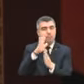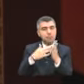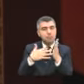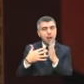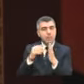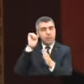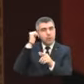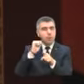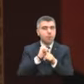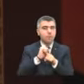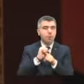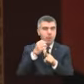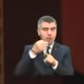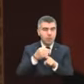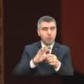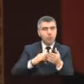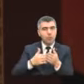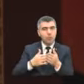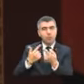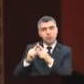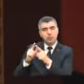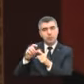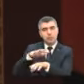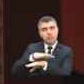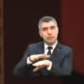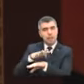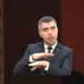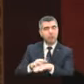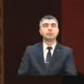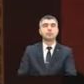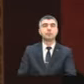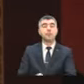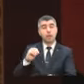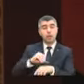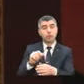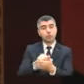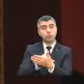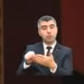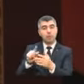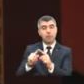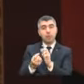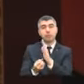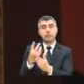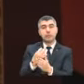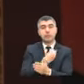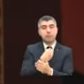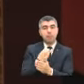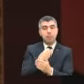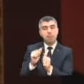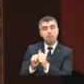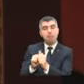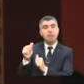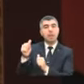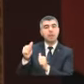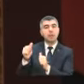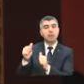للتكوين بالملائمة وحسب الحاجيات والخصائص في إطار جهوي. كذلك شراء خدمات الصحية وتطوير الطب عن بعد، كما